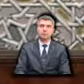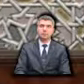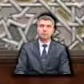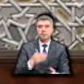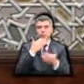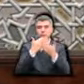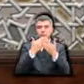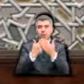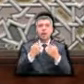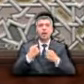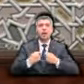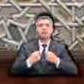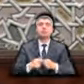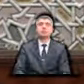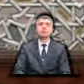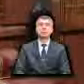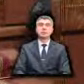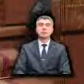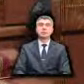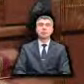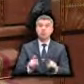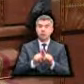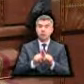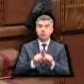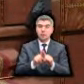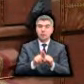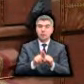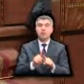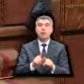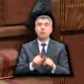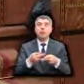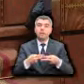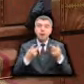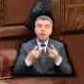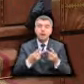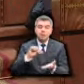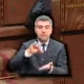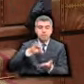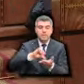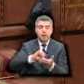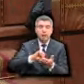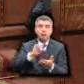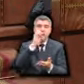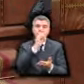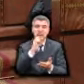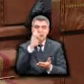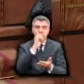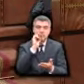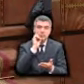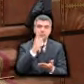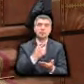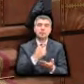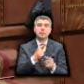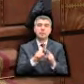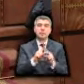شكرا سيد الرئيس. هذا الموضوع اللي طرحته الجهة ديال درعة فيلالت، بطبيعة الحال التركيز في السؤال كان على